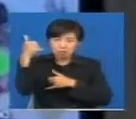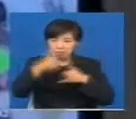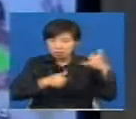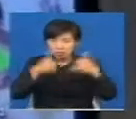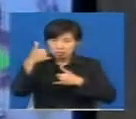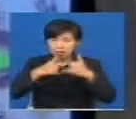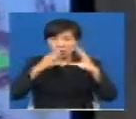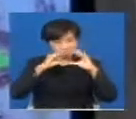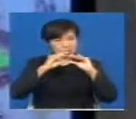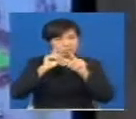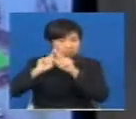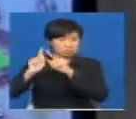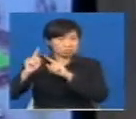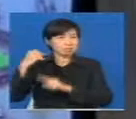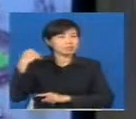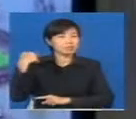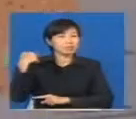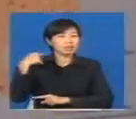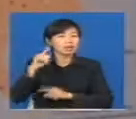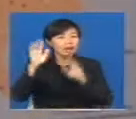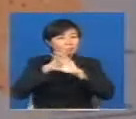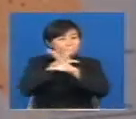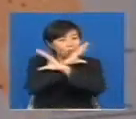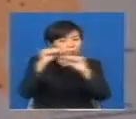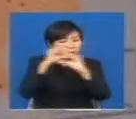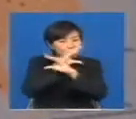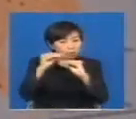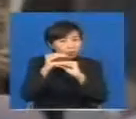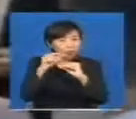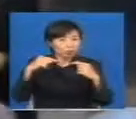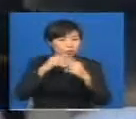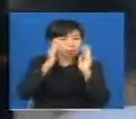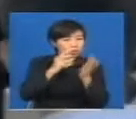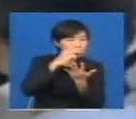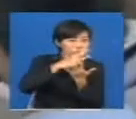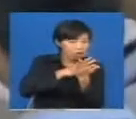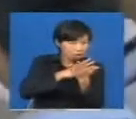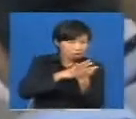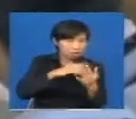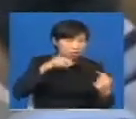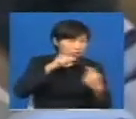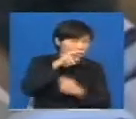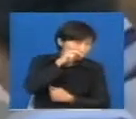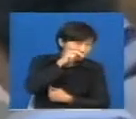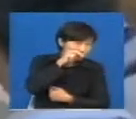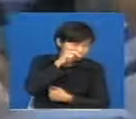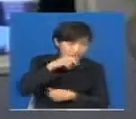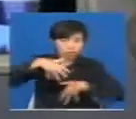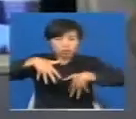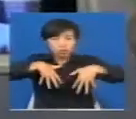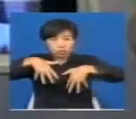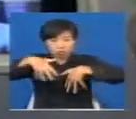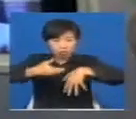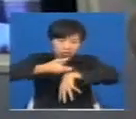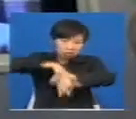ชีพถือเป็นการแลกเปลี่ยนและเรียนรู้ซึ่งกันและกันระหว่างนักวิชาการทางด้านทรัพยากรน้ำชุมชนนักป